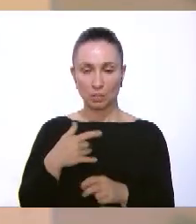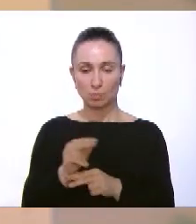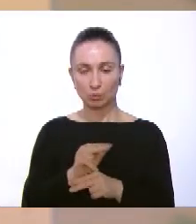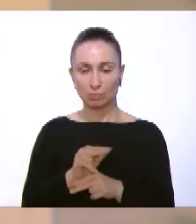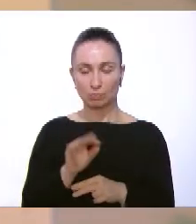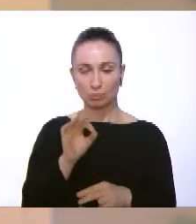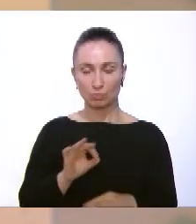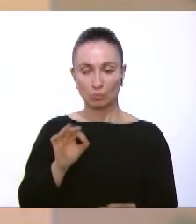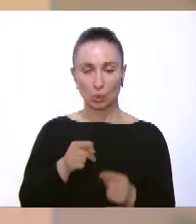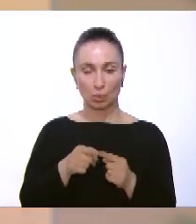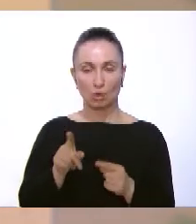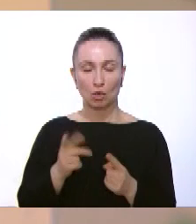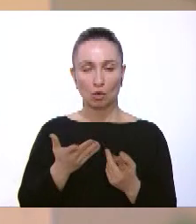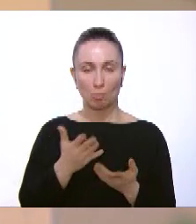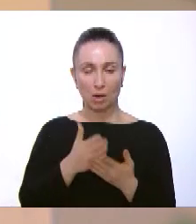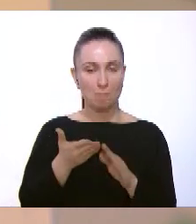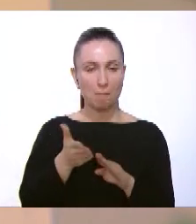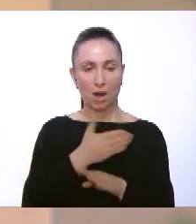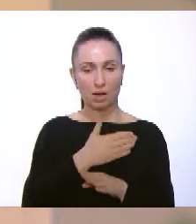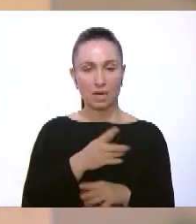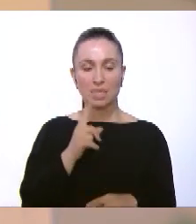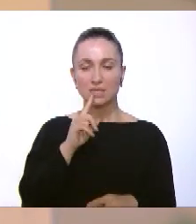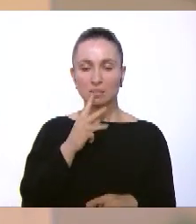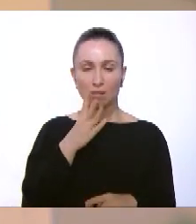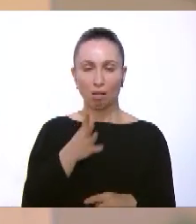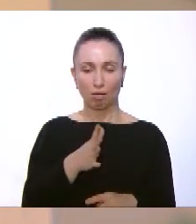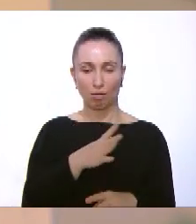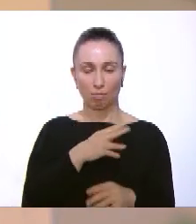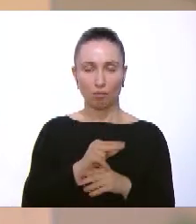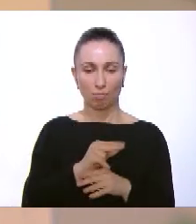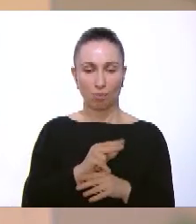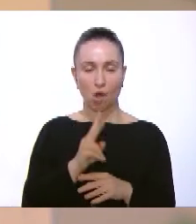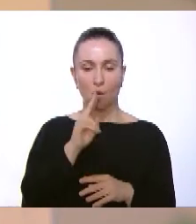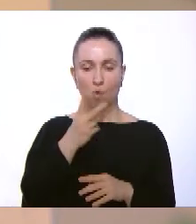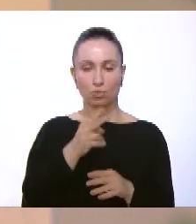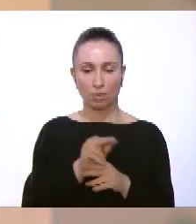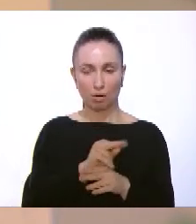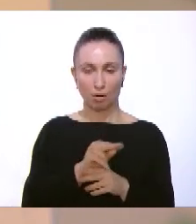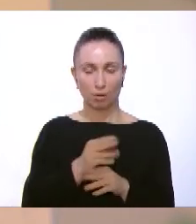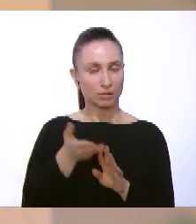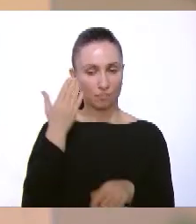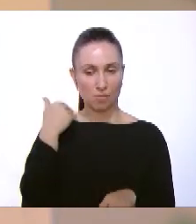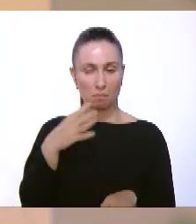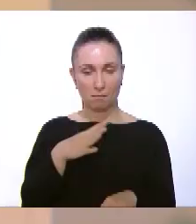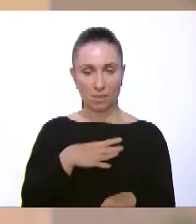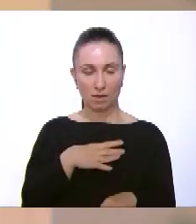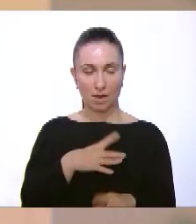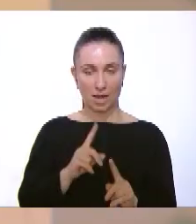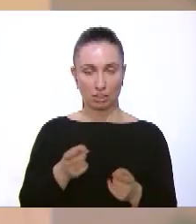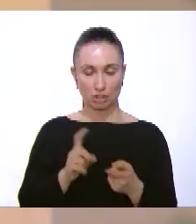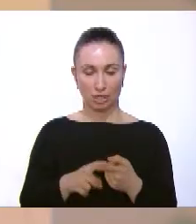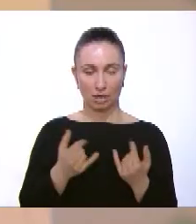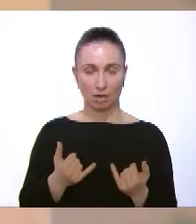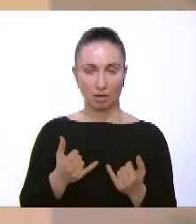კურნალობის კუთხით, რომელიც მანამდე წლებს ითვლიდა, არანაკლებ 2 წლისა იყო წლების წინ. და რაც